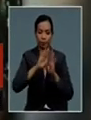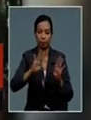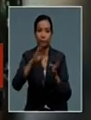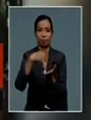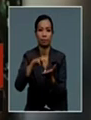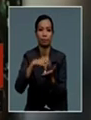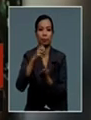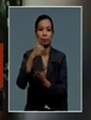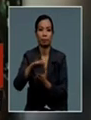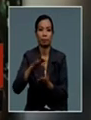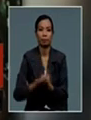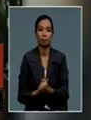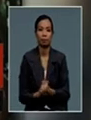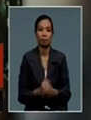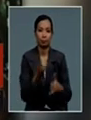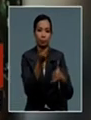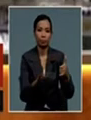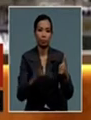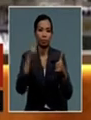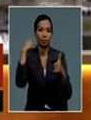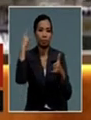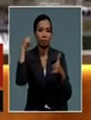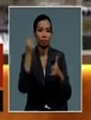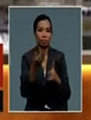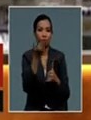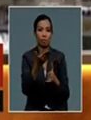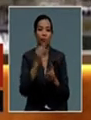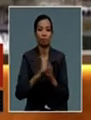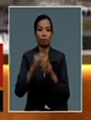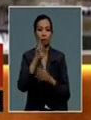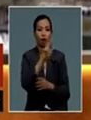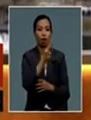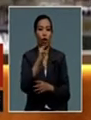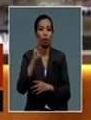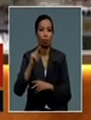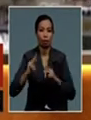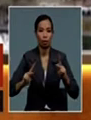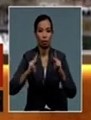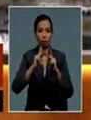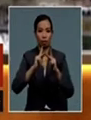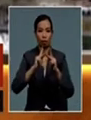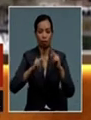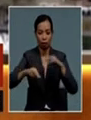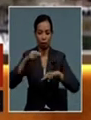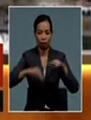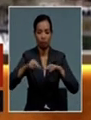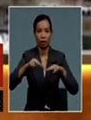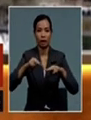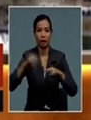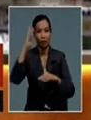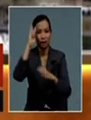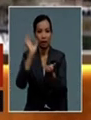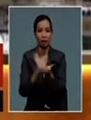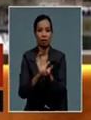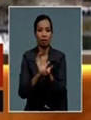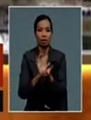ค่ะโดยทางด้านของนางแอมเบอร์รัตนะคะซึ่งเป็นรัฐมนตรีมหาดไทยของอังกฤษได้แถลงค่ะว่าตำรวจที่ไปสั